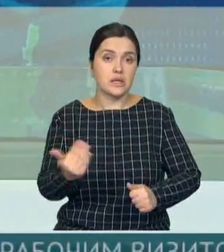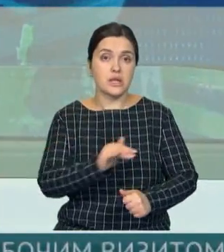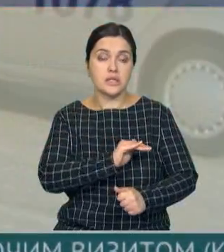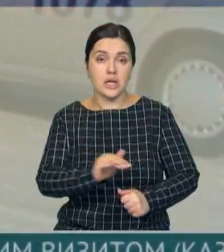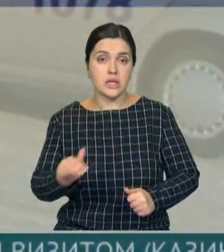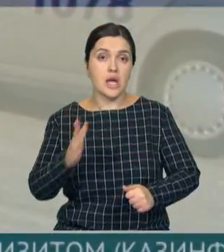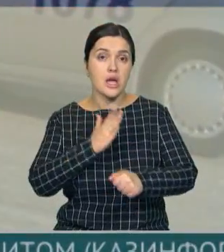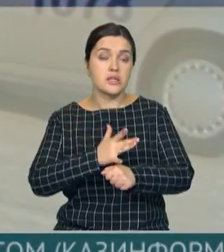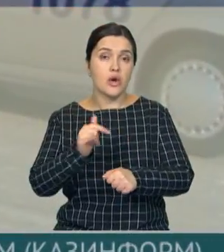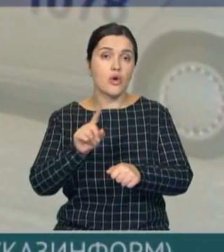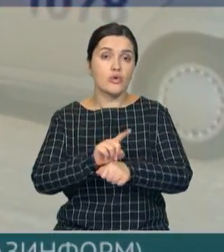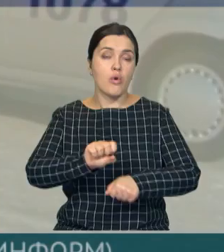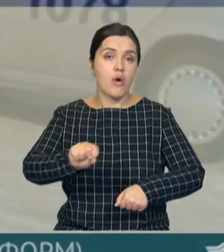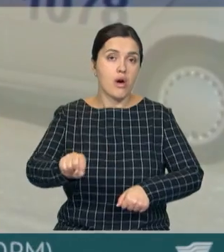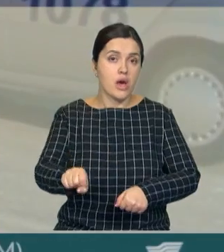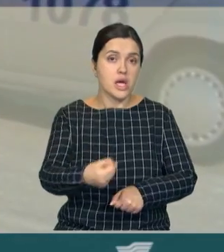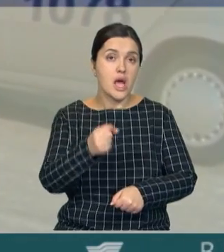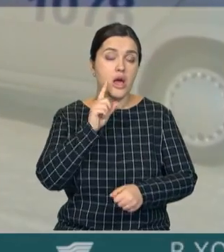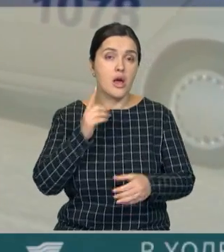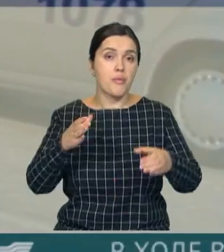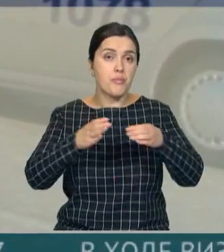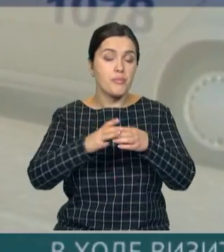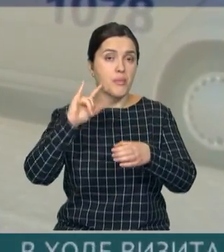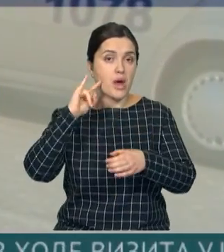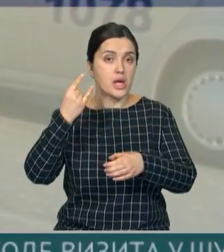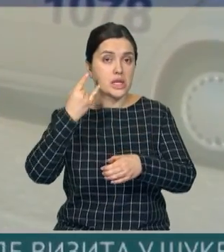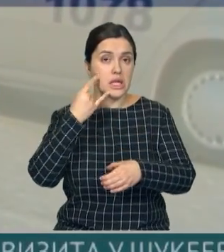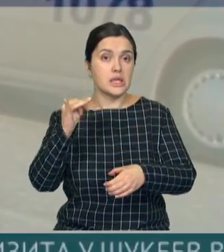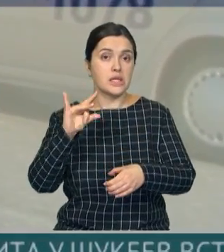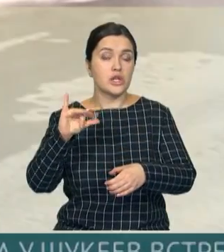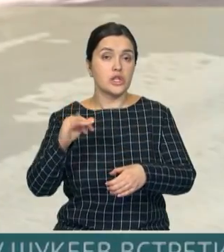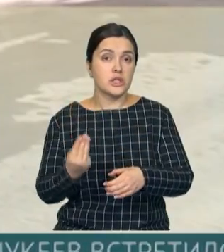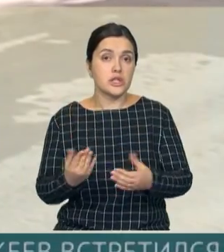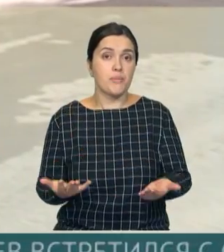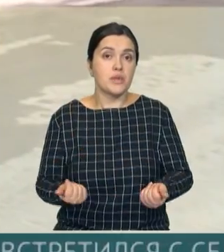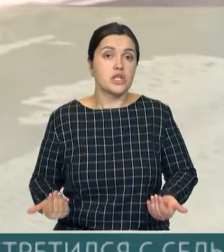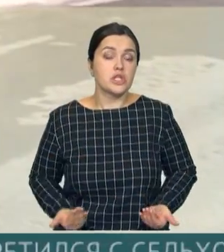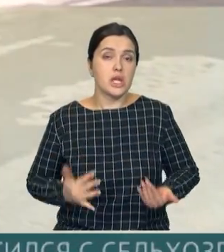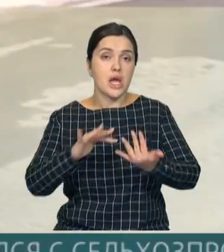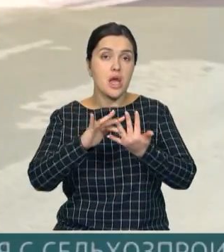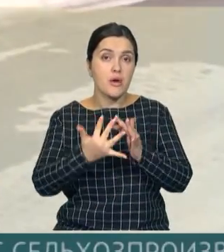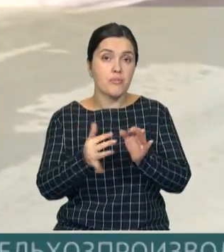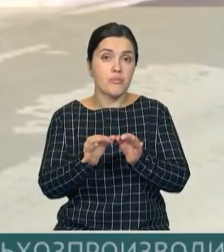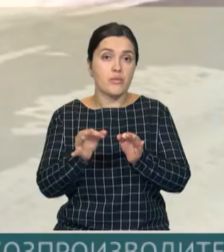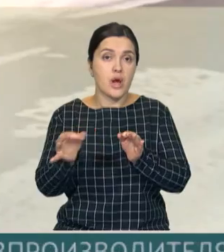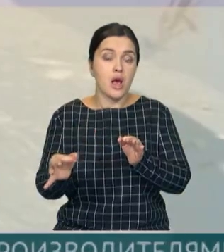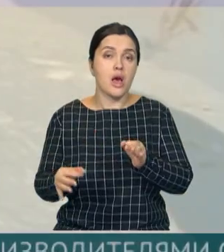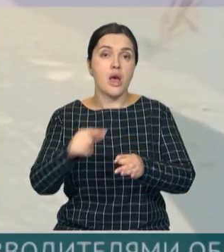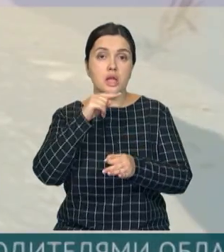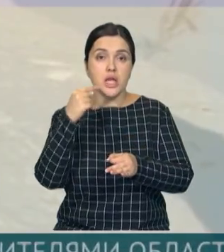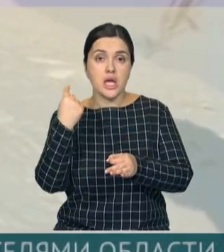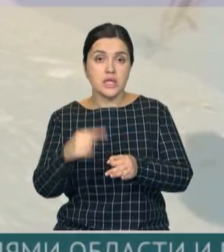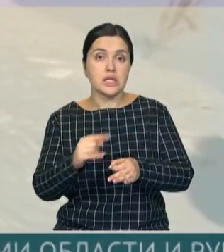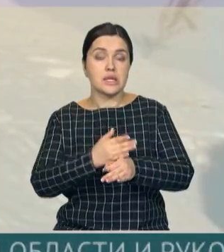человек, 15 из них – дети. А вот юных хоккеистов павлодарской команды «Иртыш» спасли жители поселка Степное озеро